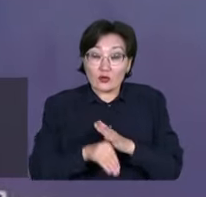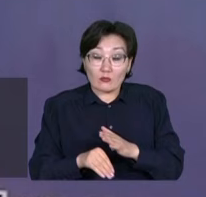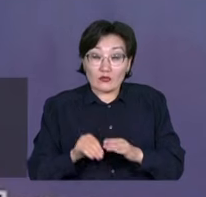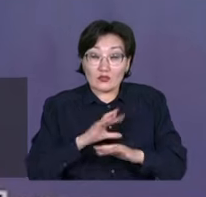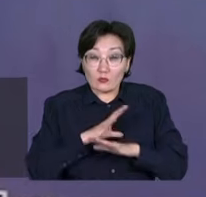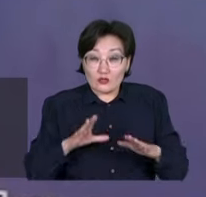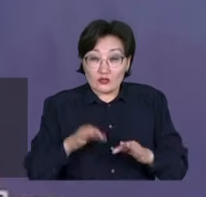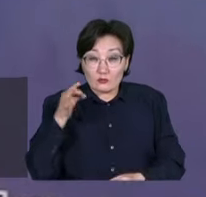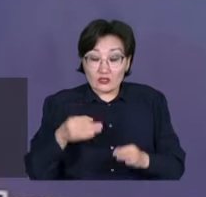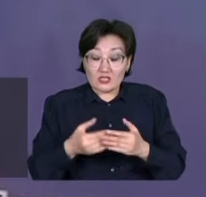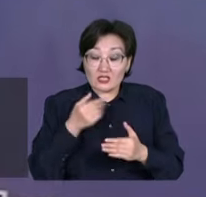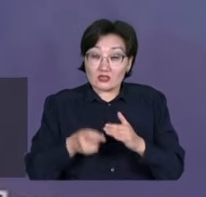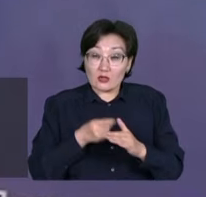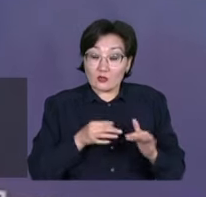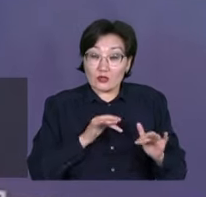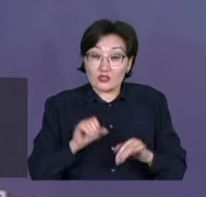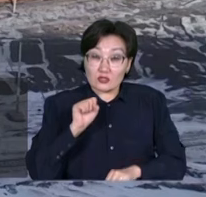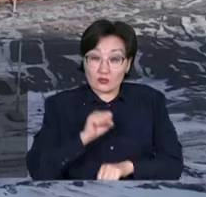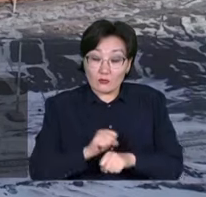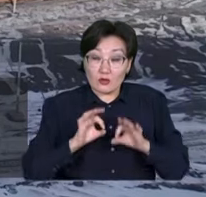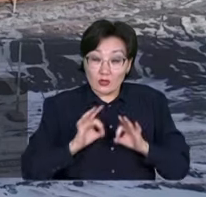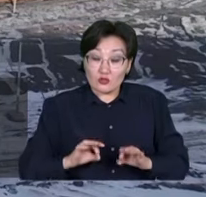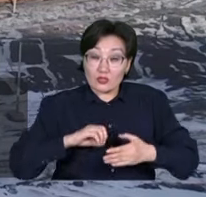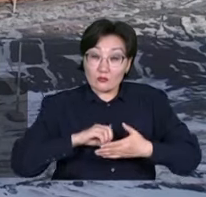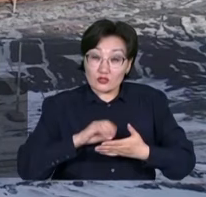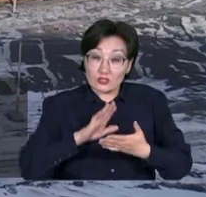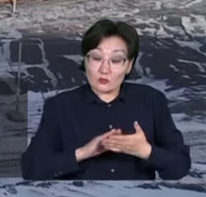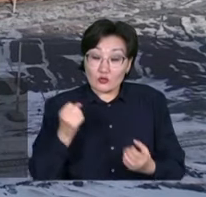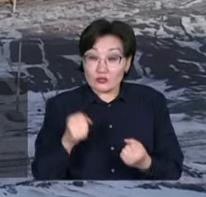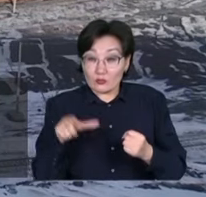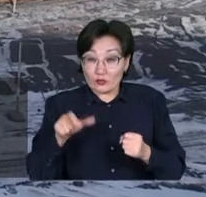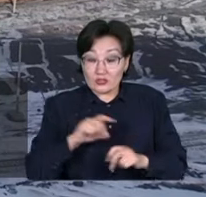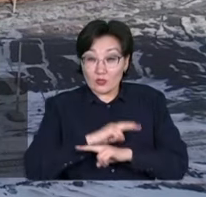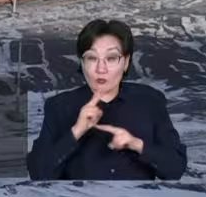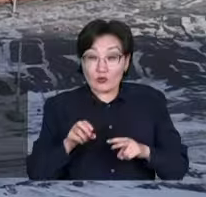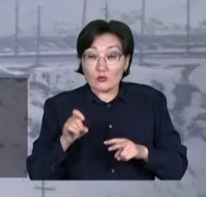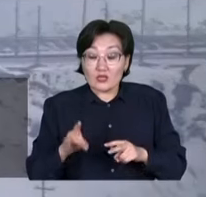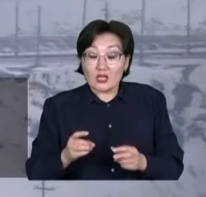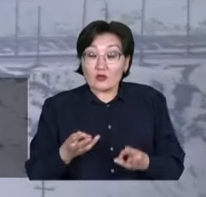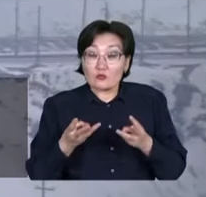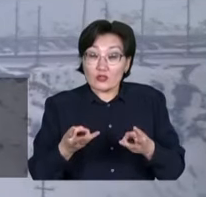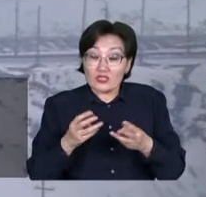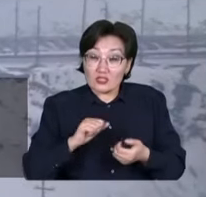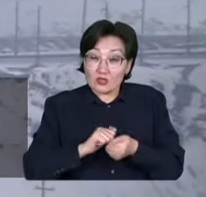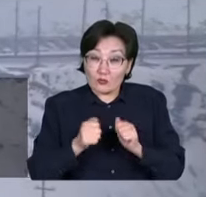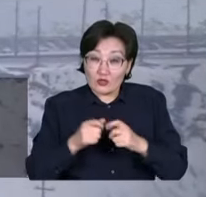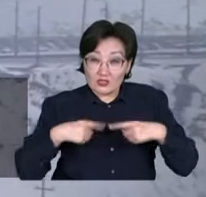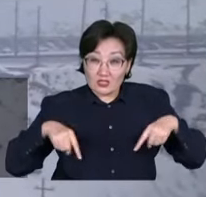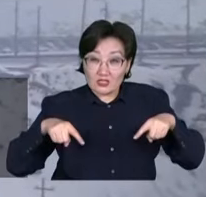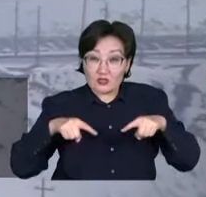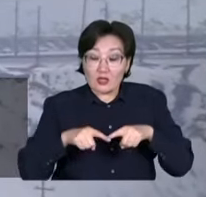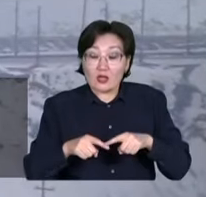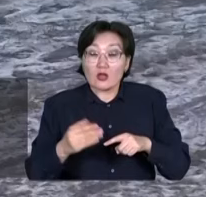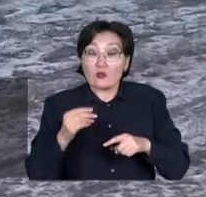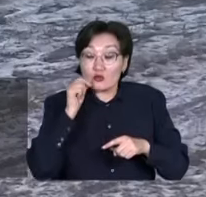сотқа дейінгі тергеп-тексеру тоқтатылып, прокуратурамен бекітілді. Ал көлік жүргізушісінің өліміне Богатырь көмір кеніші марқұм салтанат Сейітқұловтың